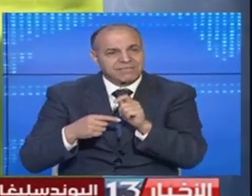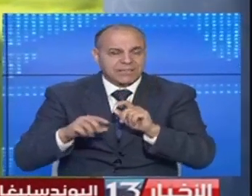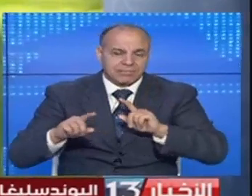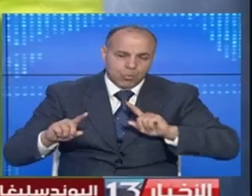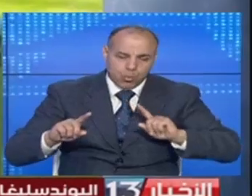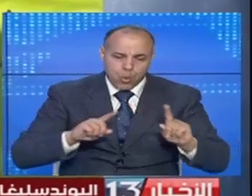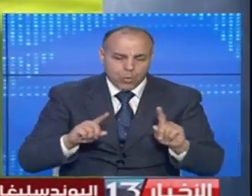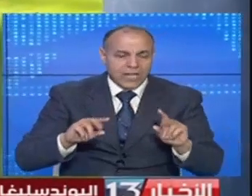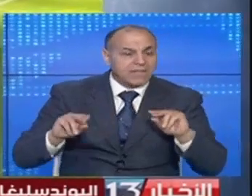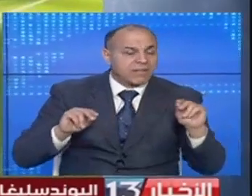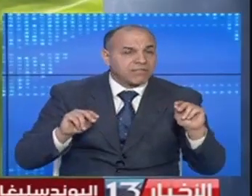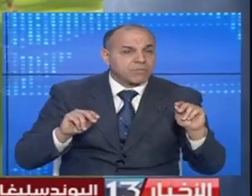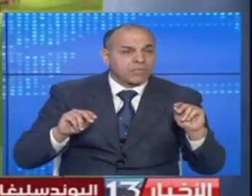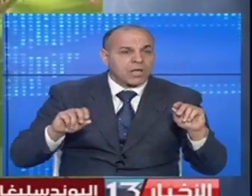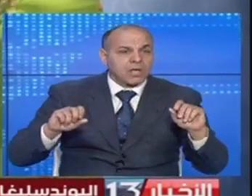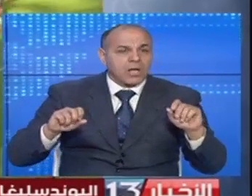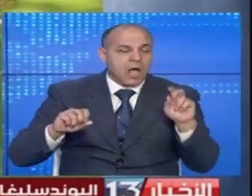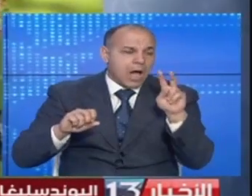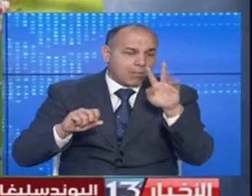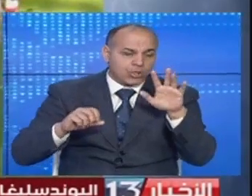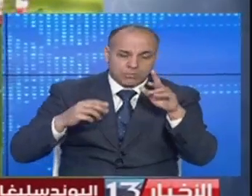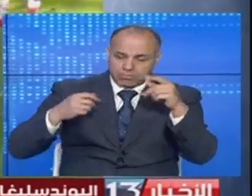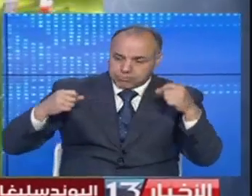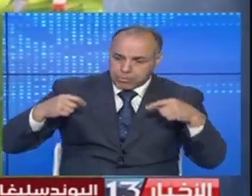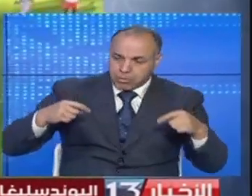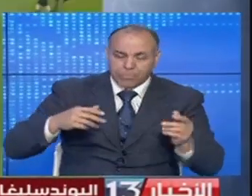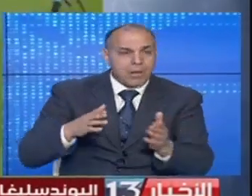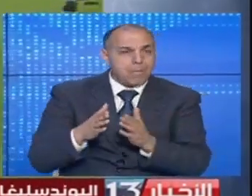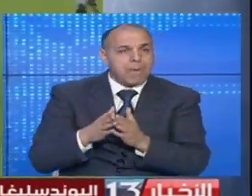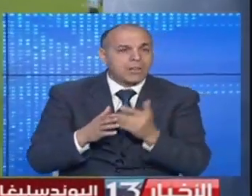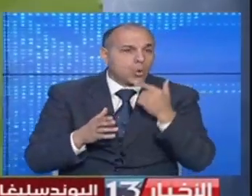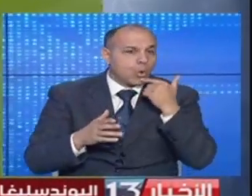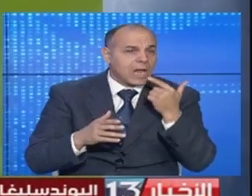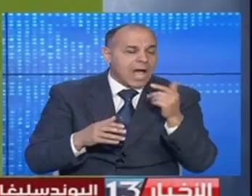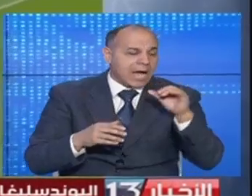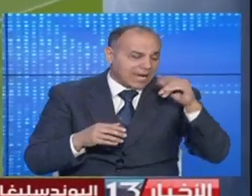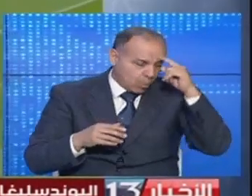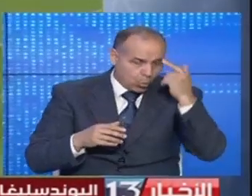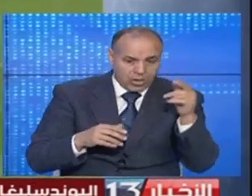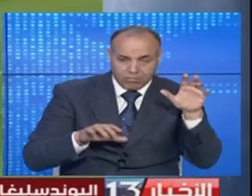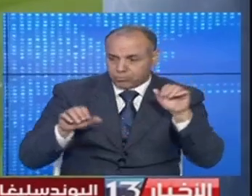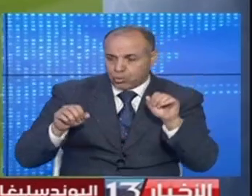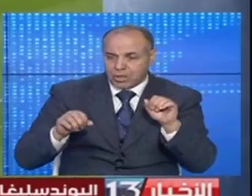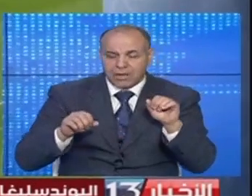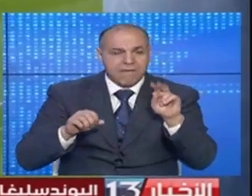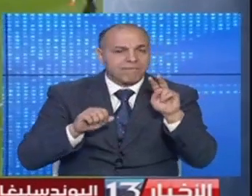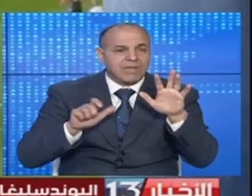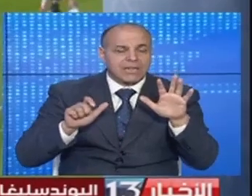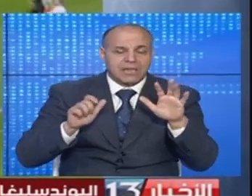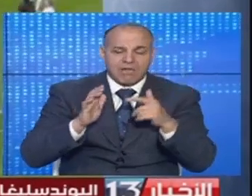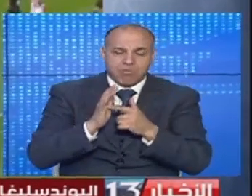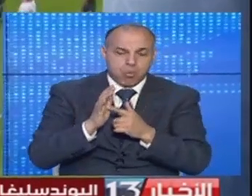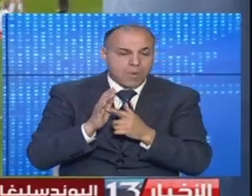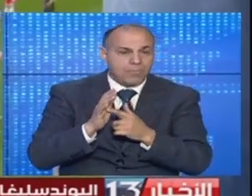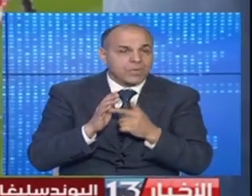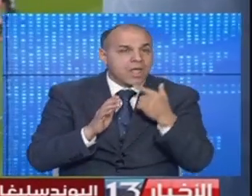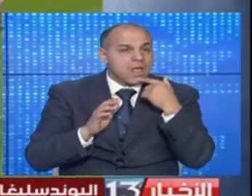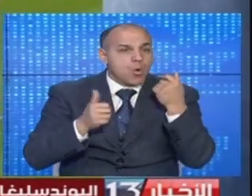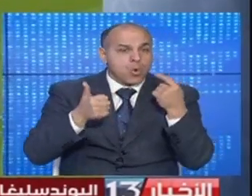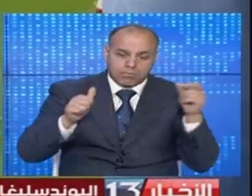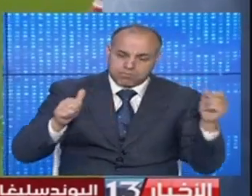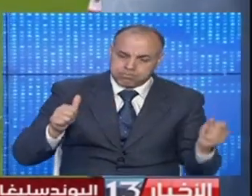بهدف لمثله في الجوله الرابعه والعشرين فعلى ملعب الريد بول ارينا لم ينتظر البلوز وتسع وعشرين دقيقه فتح تسير